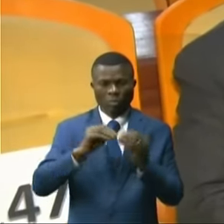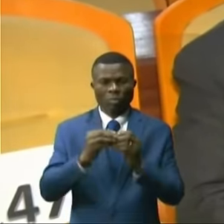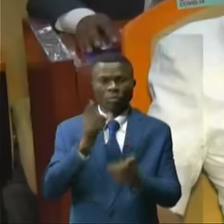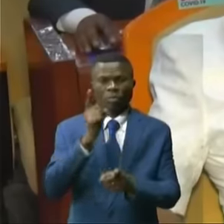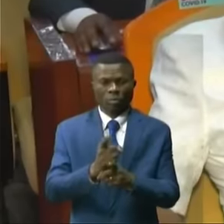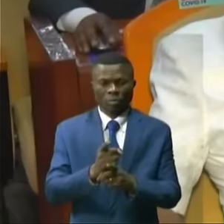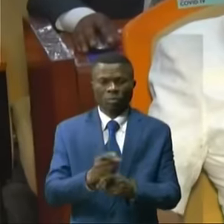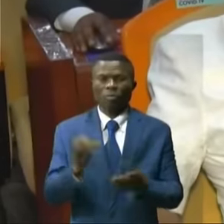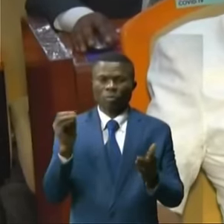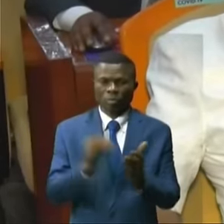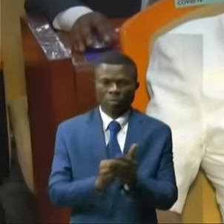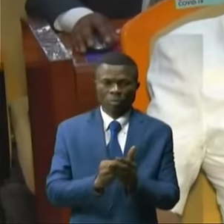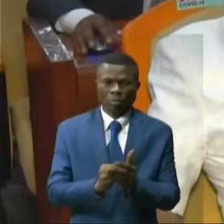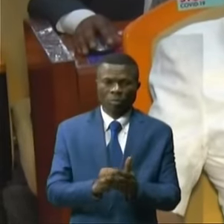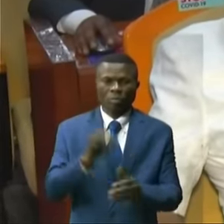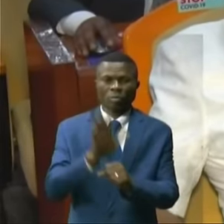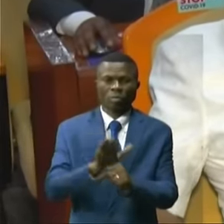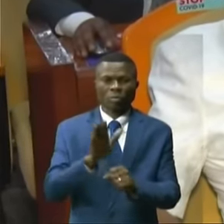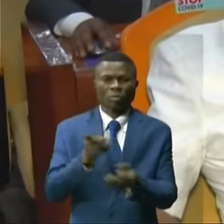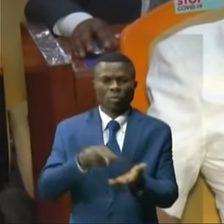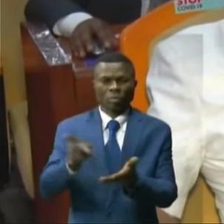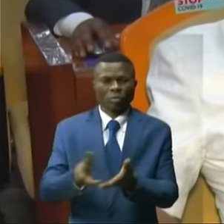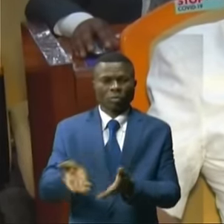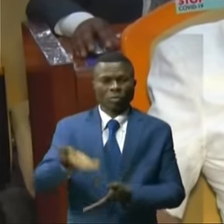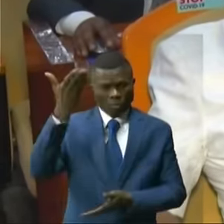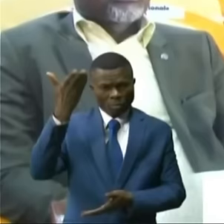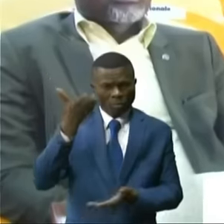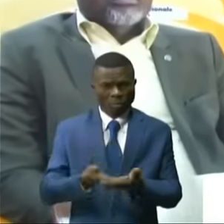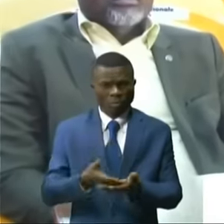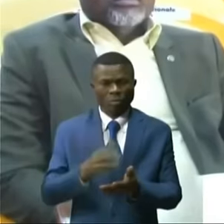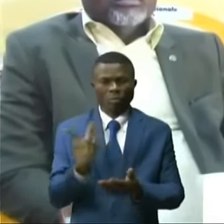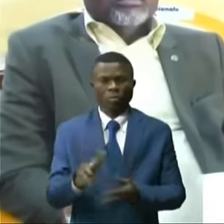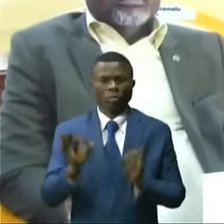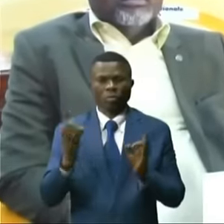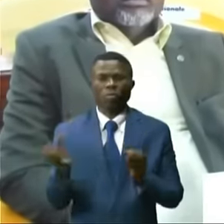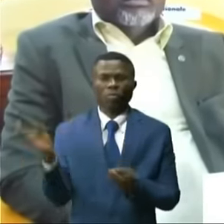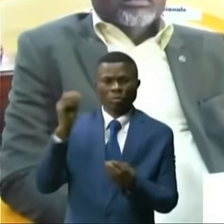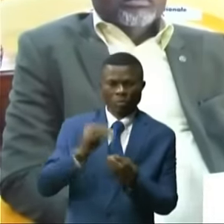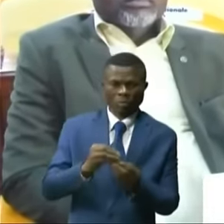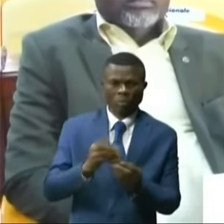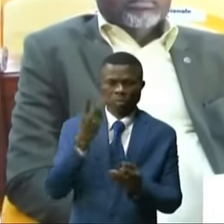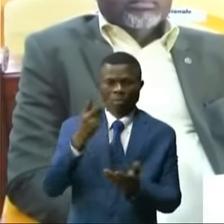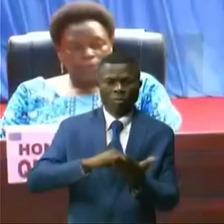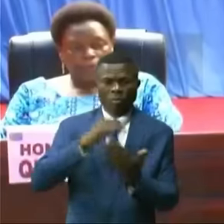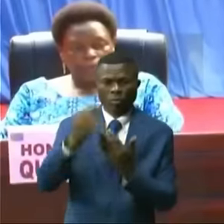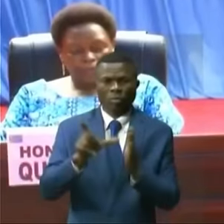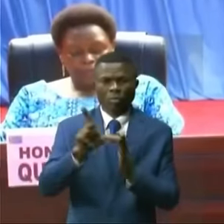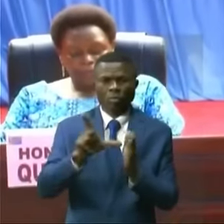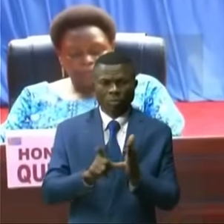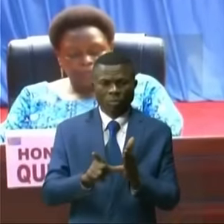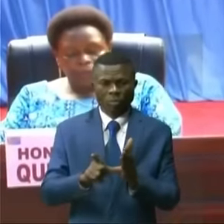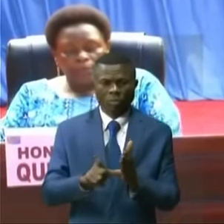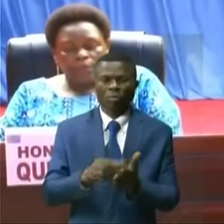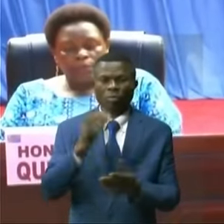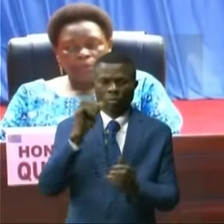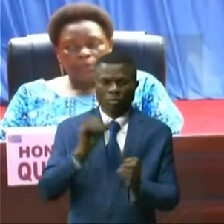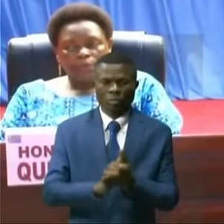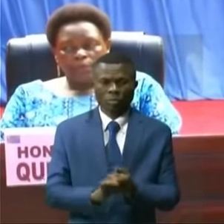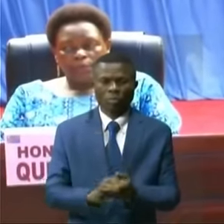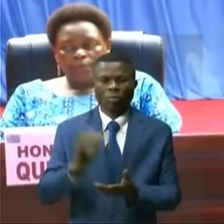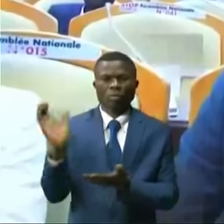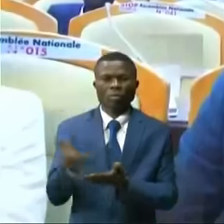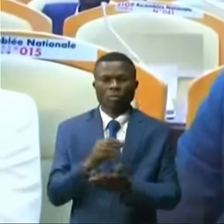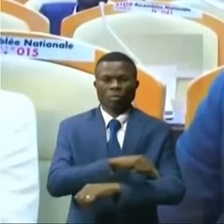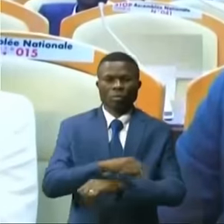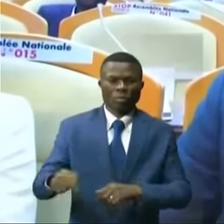hsofcto de la masse salariale parmi les innovations apporté à ces deux projets de loi l'ont pu cité le vide juridique